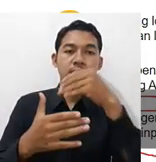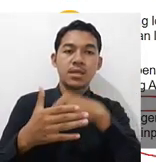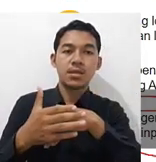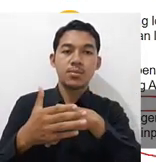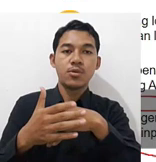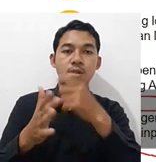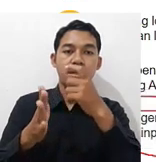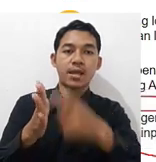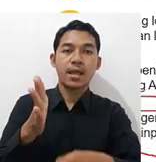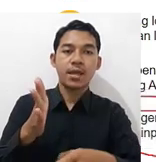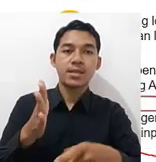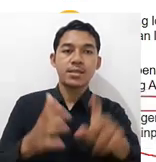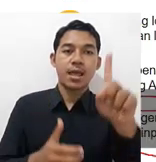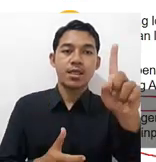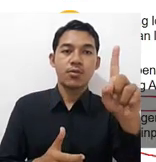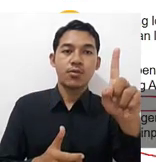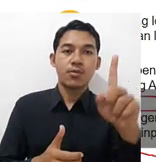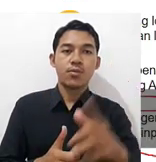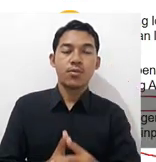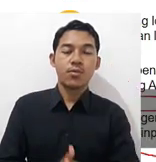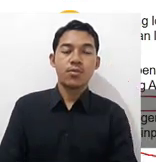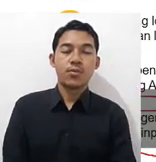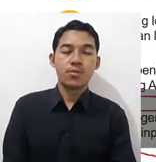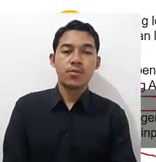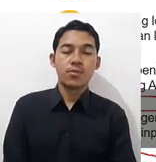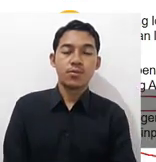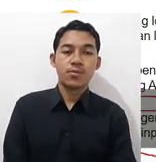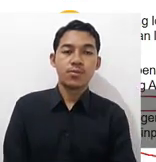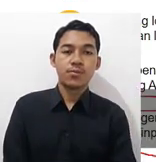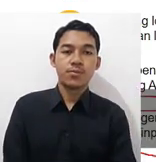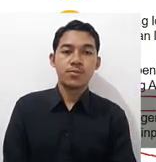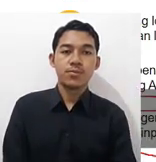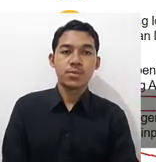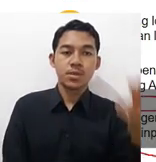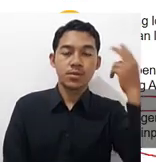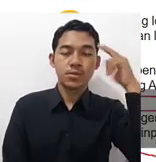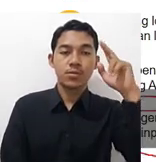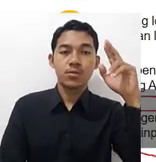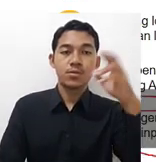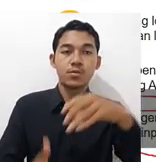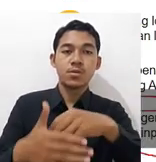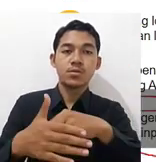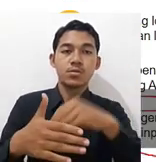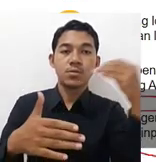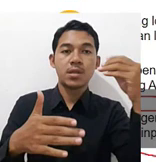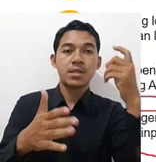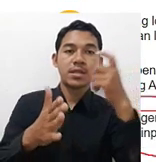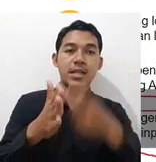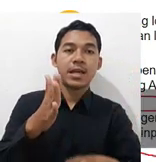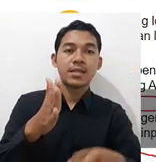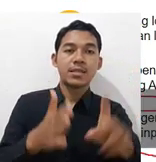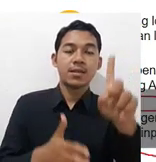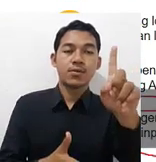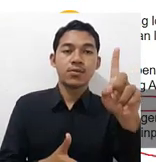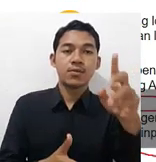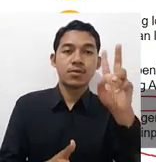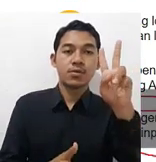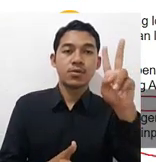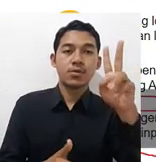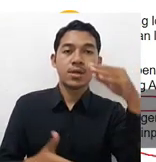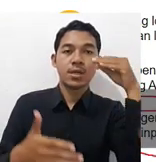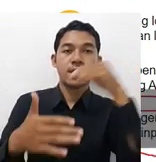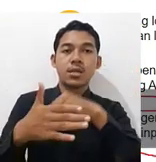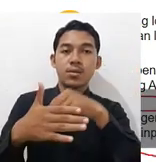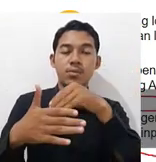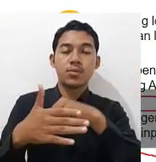inputnya bernilai 1 juga. Jadi untuk outputnya bernilai 1, maka kedua inputnya ini